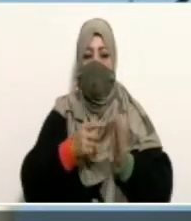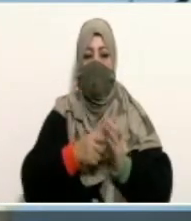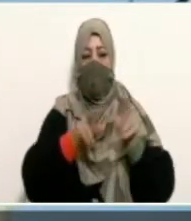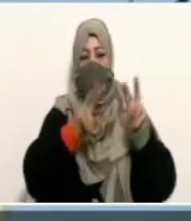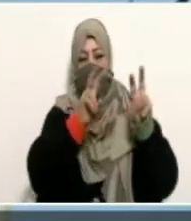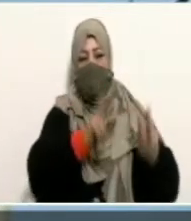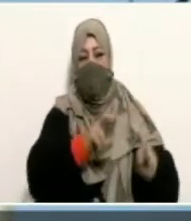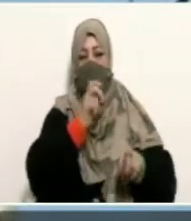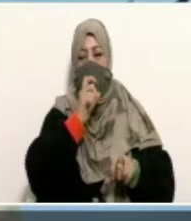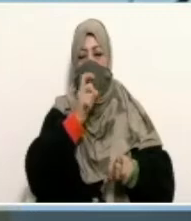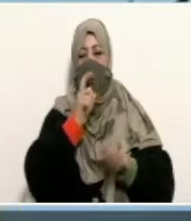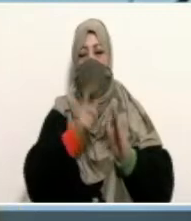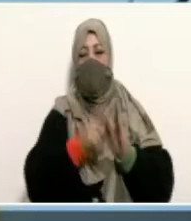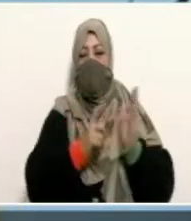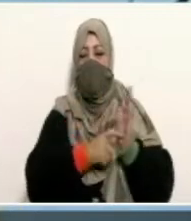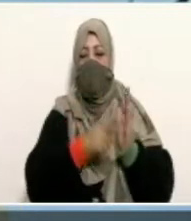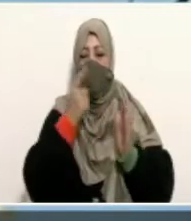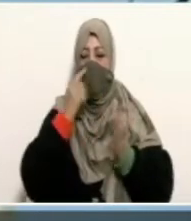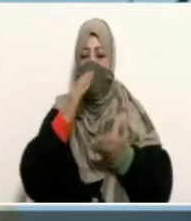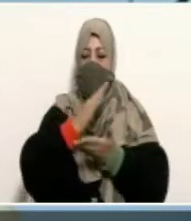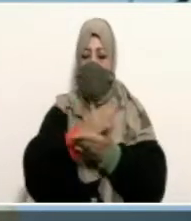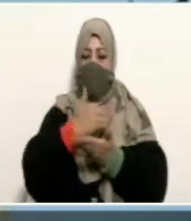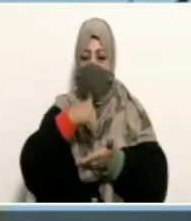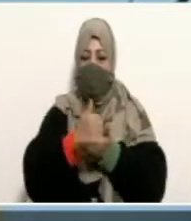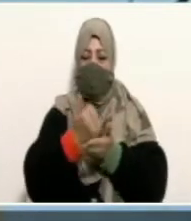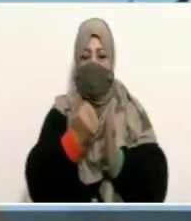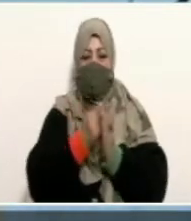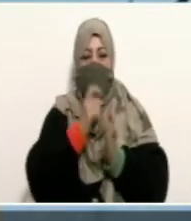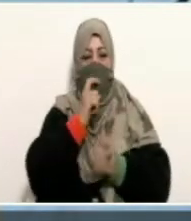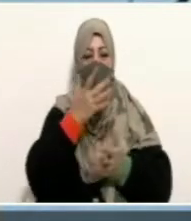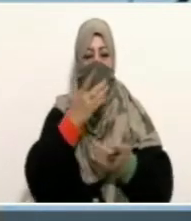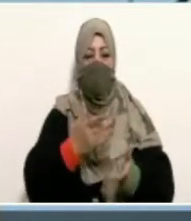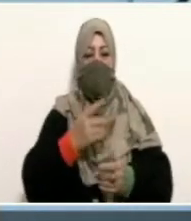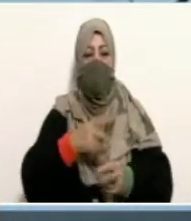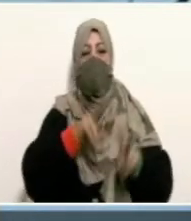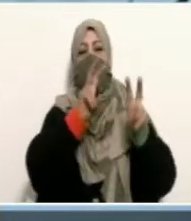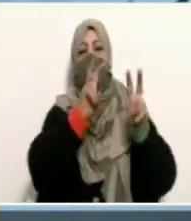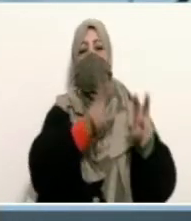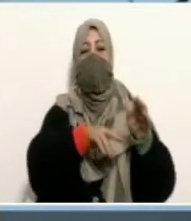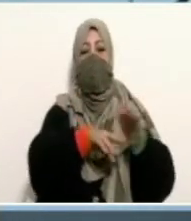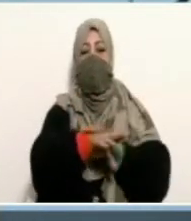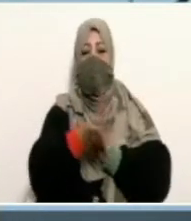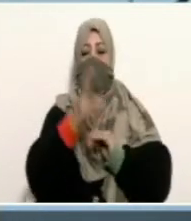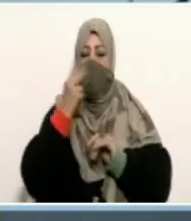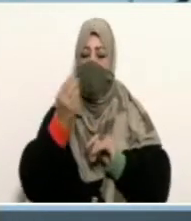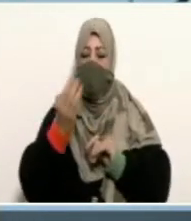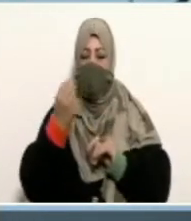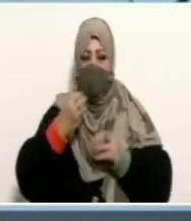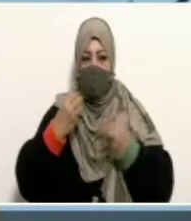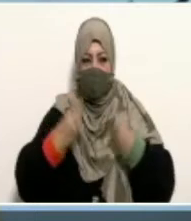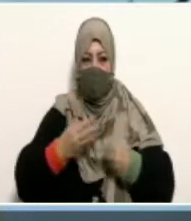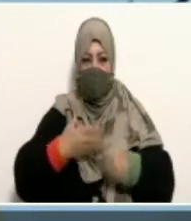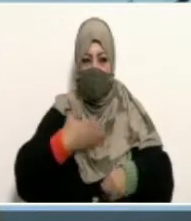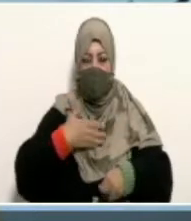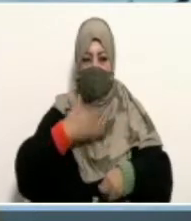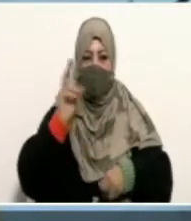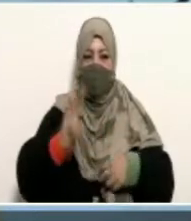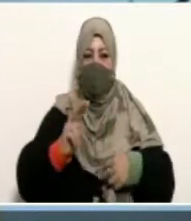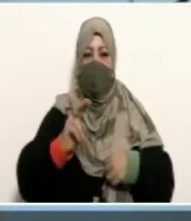هو يعني التحبيس، لعله يقصد يعني التحبيس على الذكور دون الإناث، ومسألة